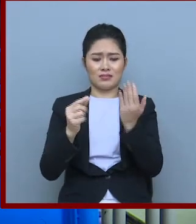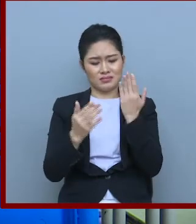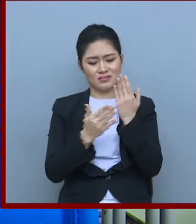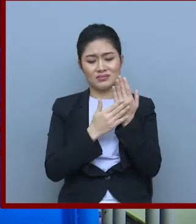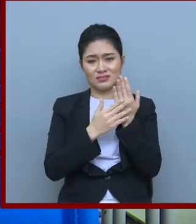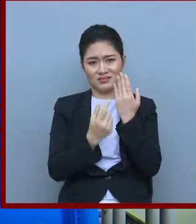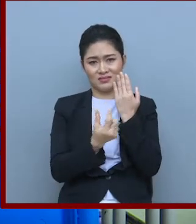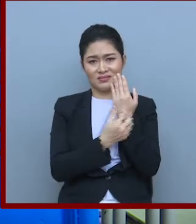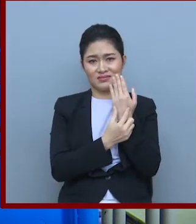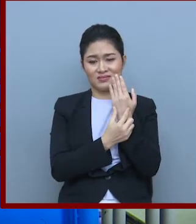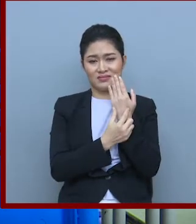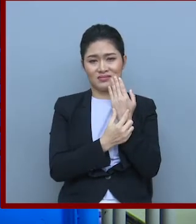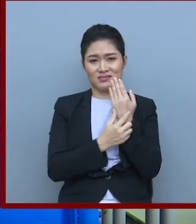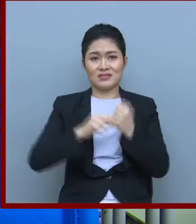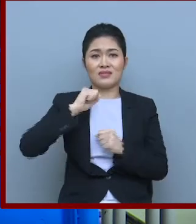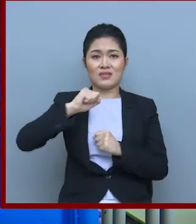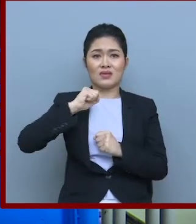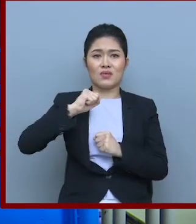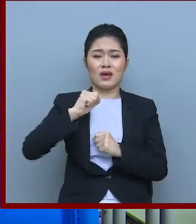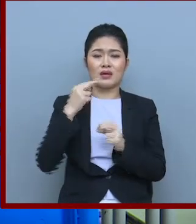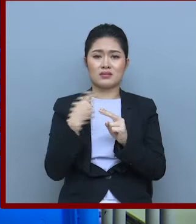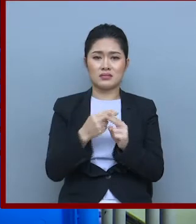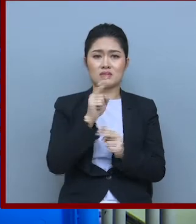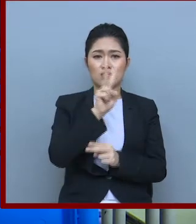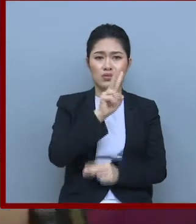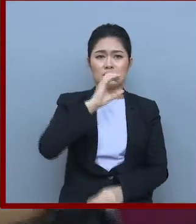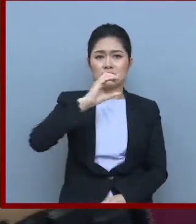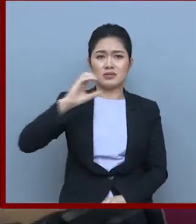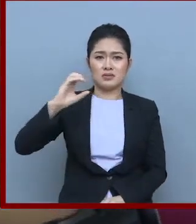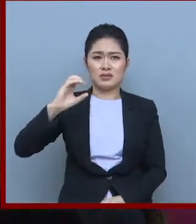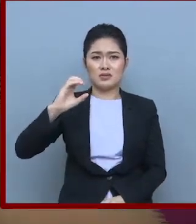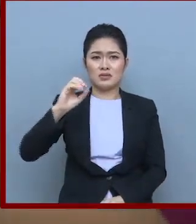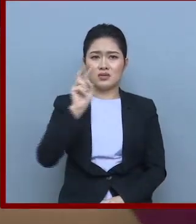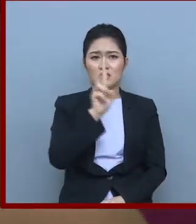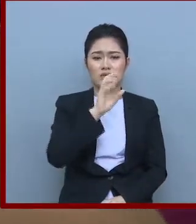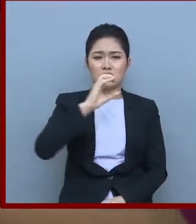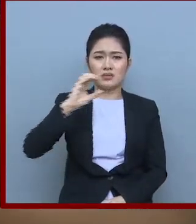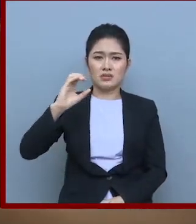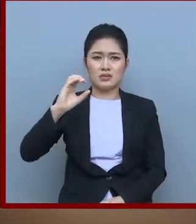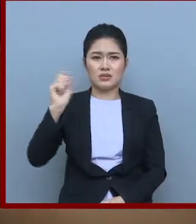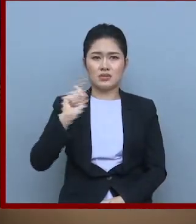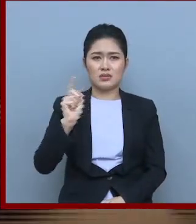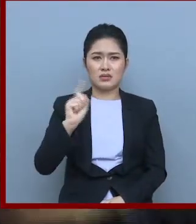ติดอยู่แล้วนะครับก็ขวาสุดนะครับเป็น VCC นะครับก็เป็น